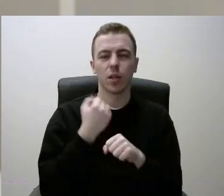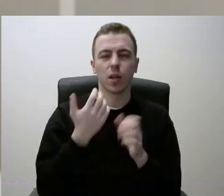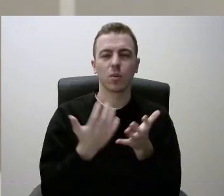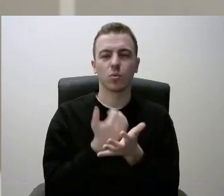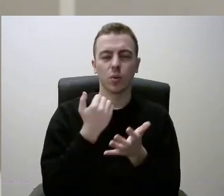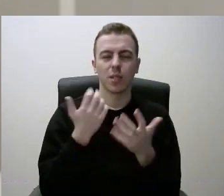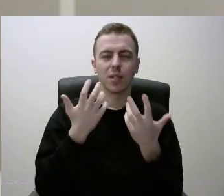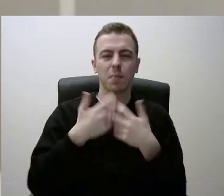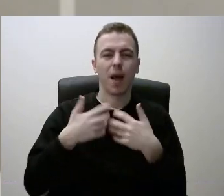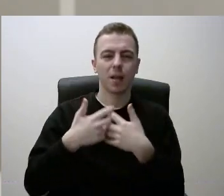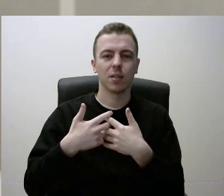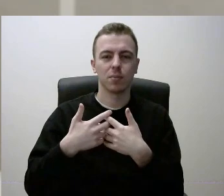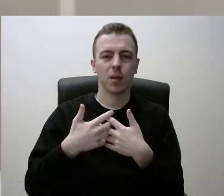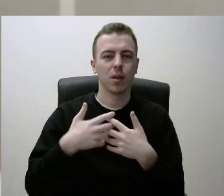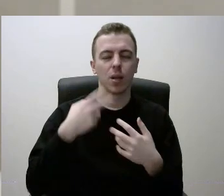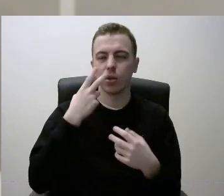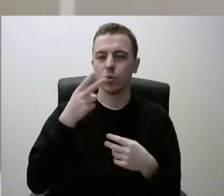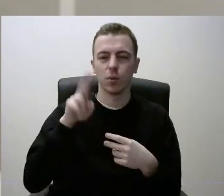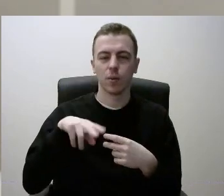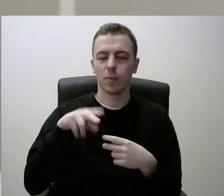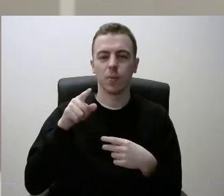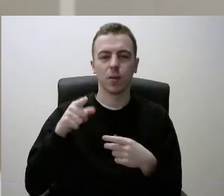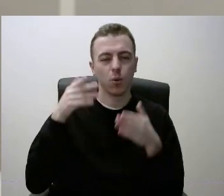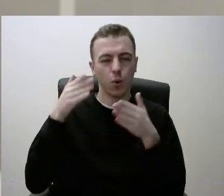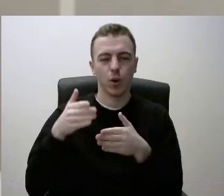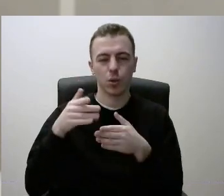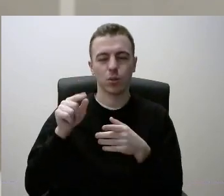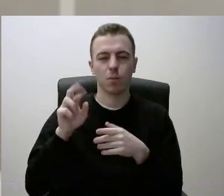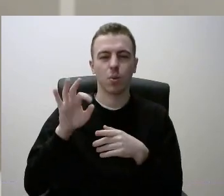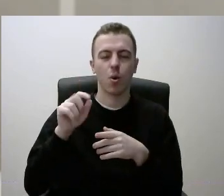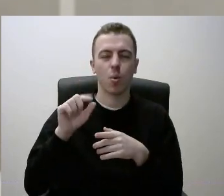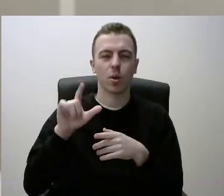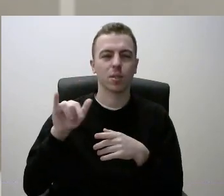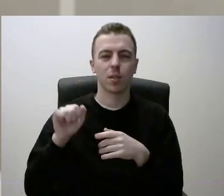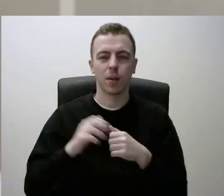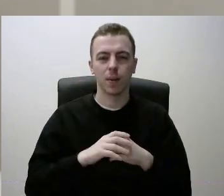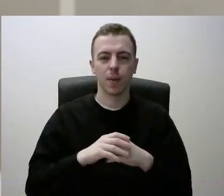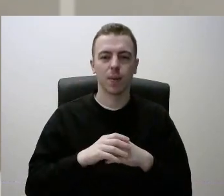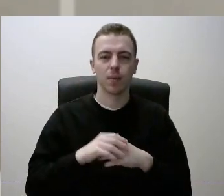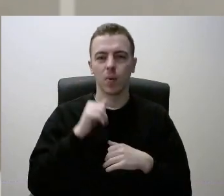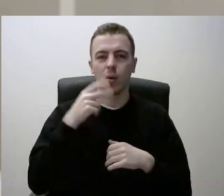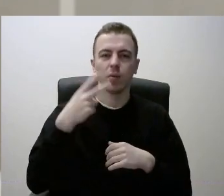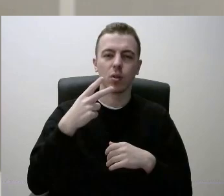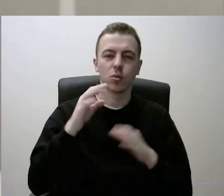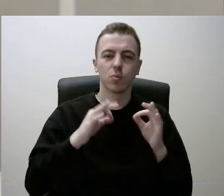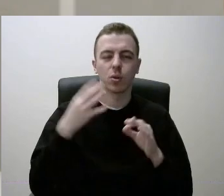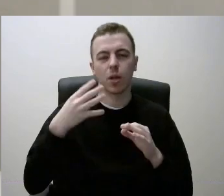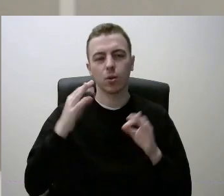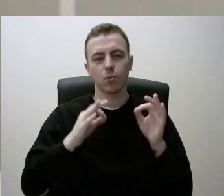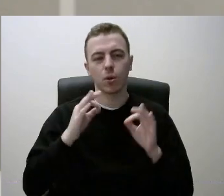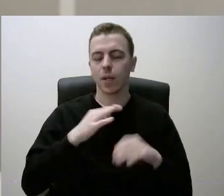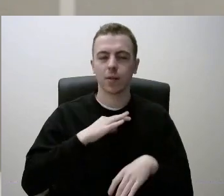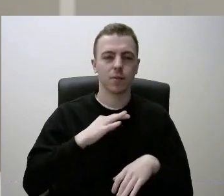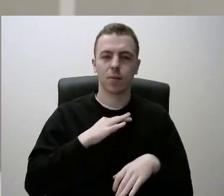mechanizmą, nesirišant prie konkrečios proporcijos, ką minėjo kolega 30 ar 25 ar 20%, bet vis tik